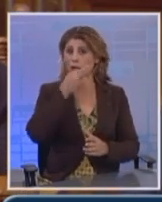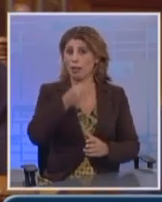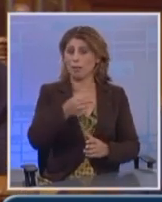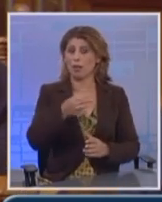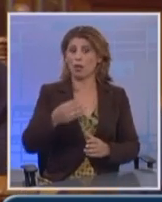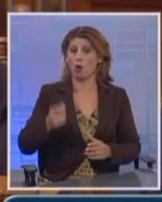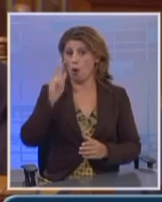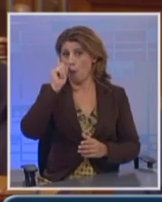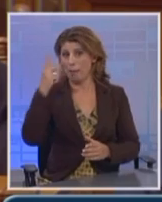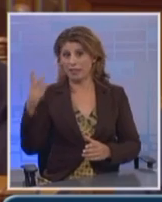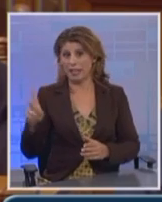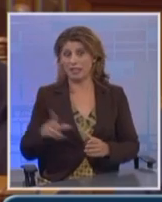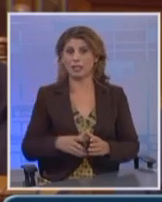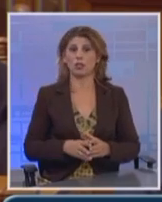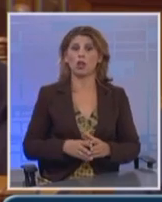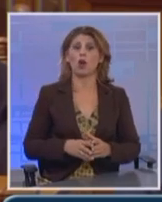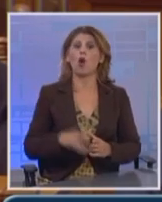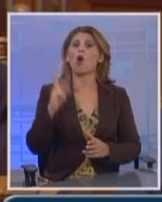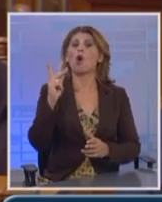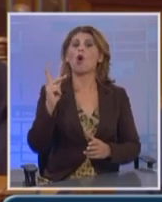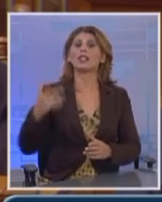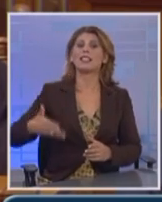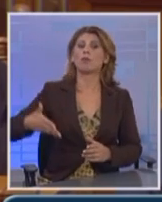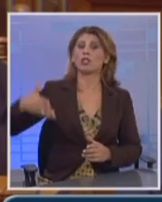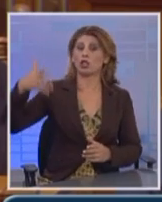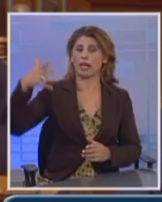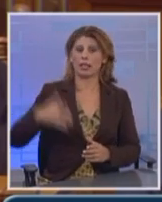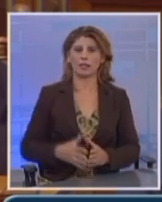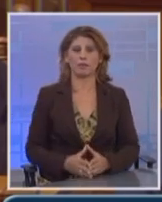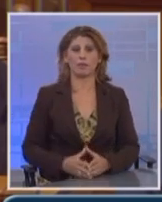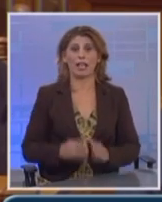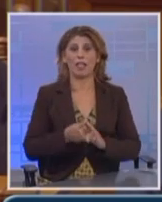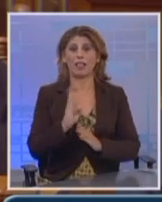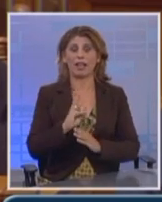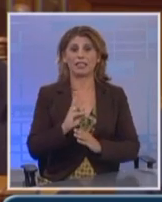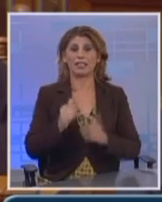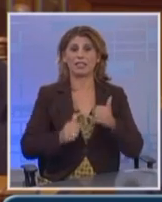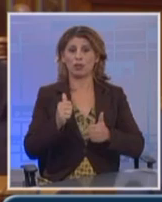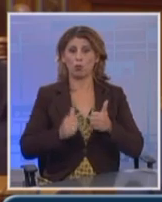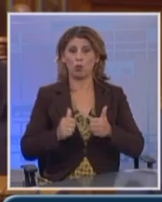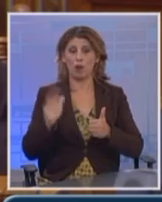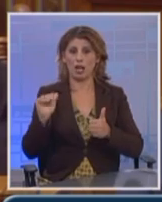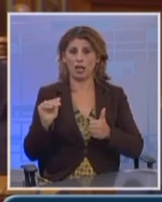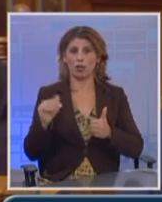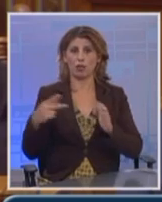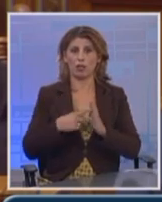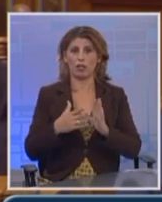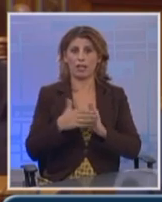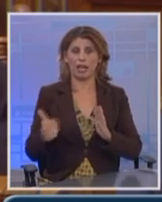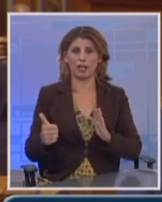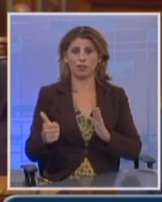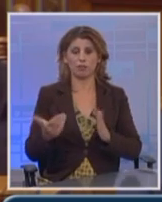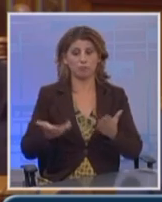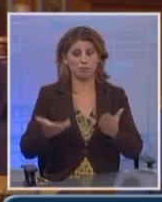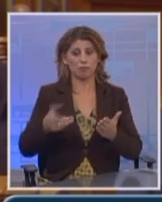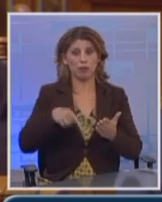σας, ο Κωνσταντίνος Μητσοτάκης, στις 13 Εβδόμου του 2016 σχέση με το δάνειο αυτό. Για να δούμε τώρα